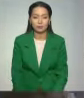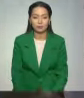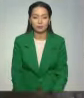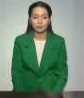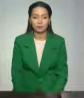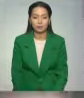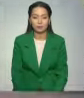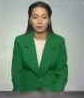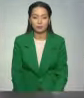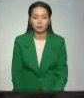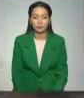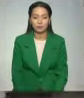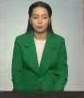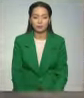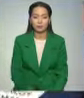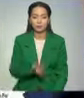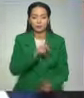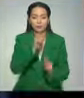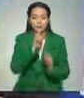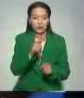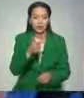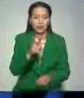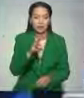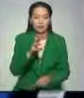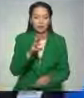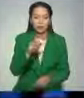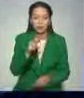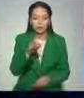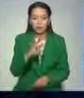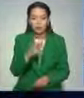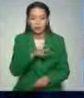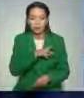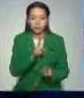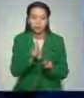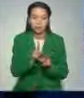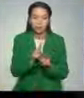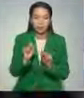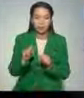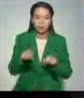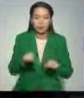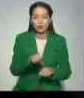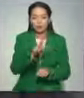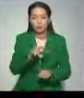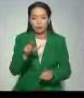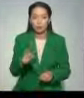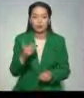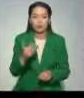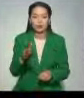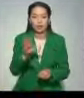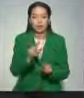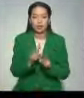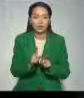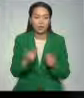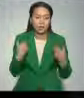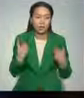вы хотите совпал с награждением Гарри и Меган премии фонда Роберта Кеннеди в области защиты прав человека ее вручили за их